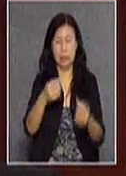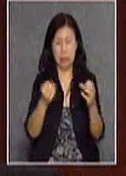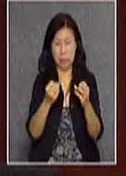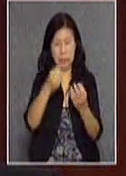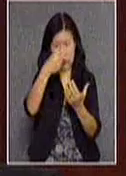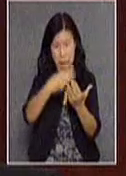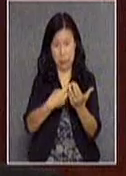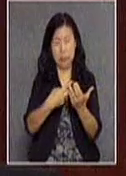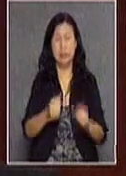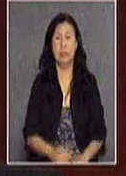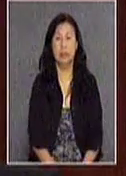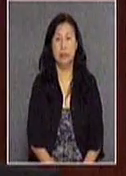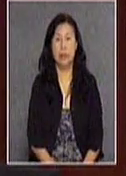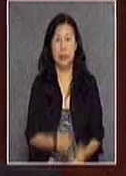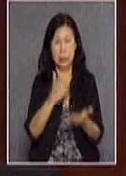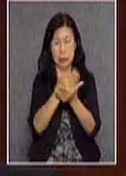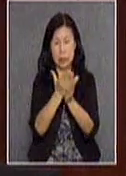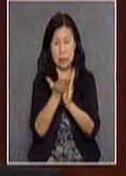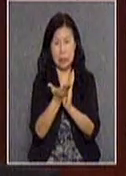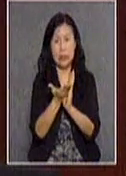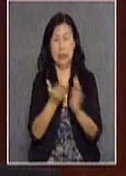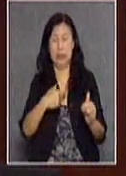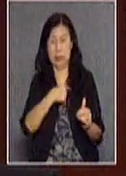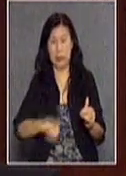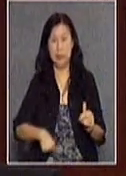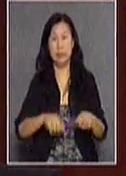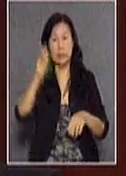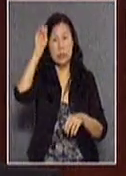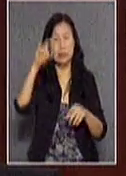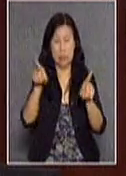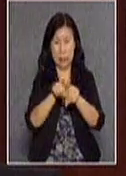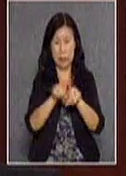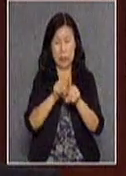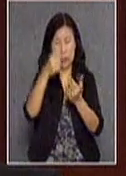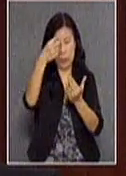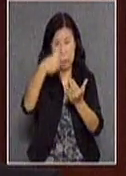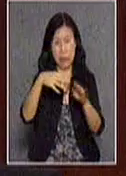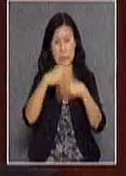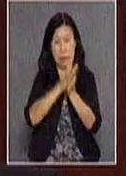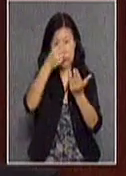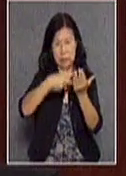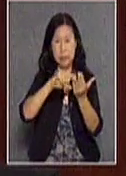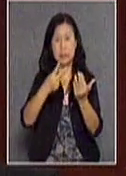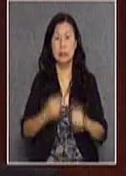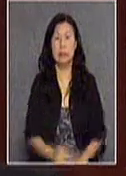呢，不同的議員如果提出同一項的修正案呢，